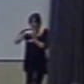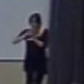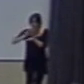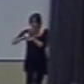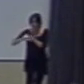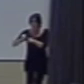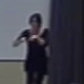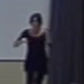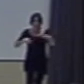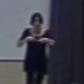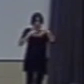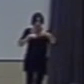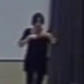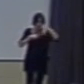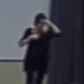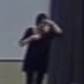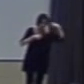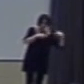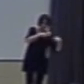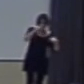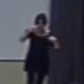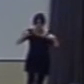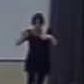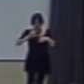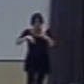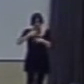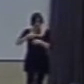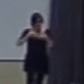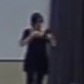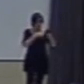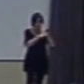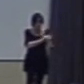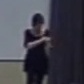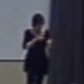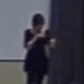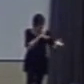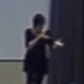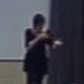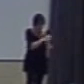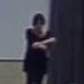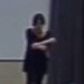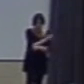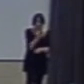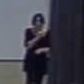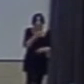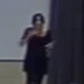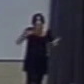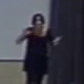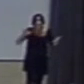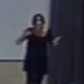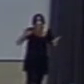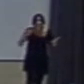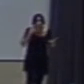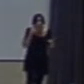banda turca, després a la banda era qui ho deia, la BBC, doncs són maneres d'arribar a veure nova informació